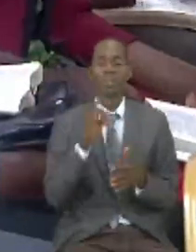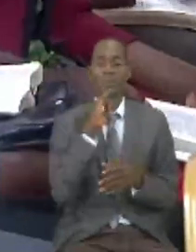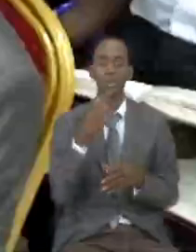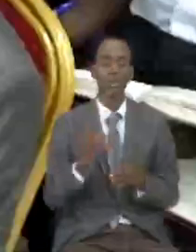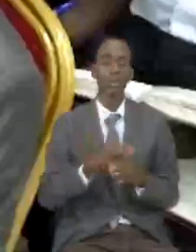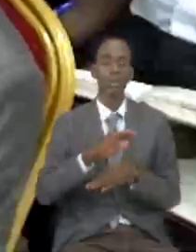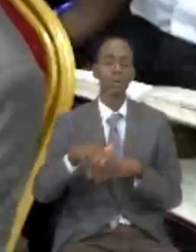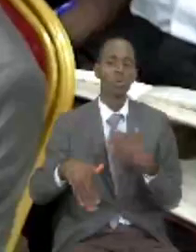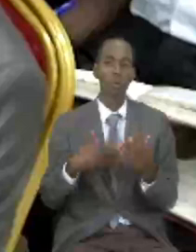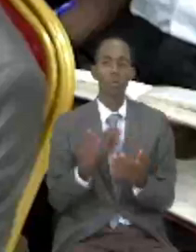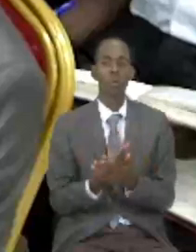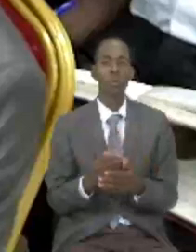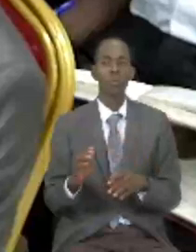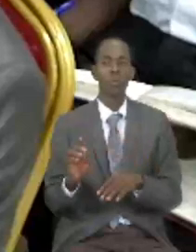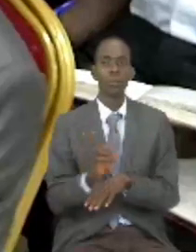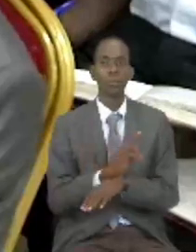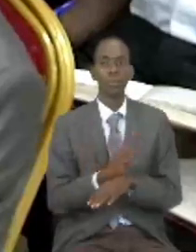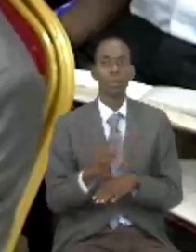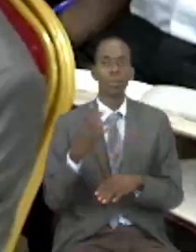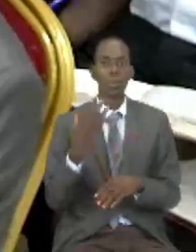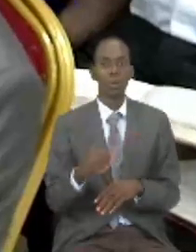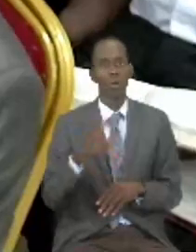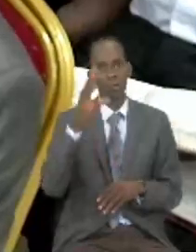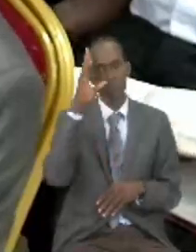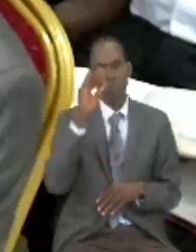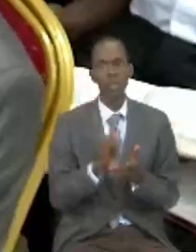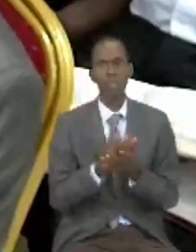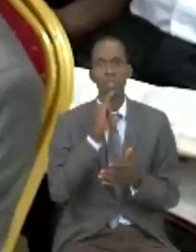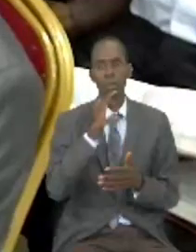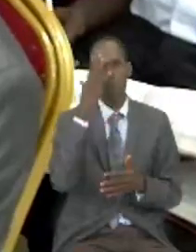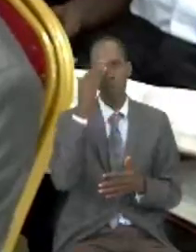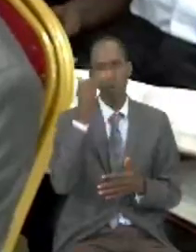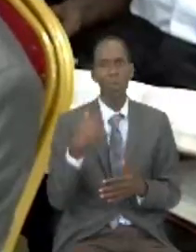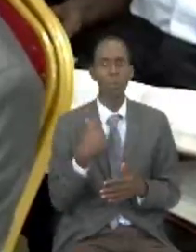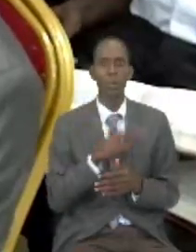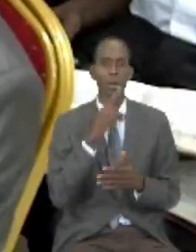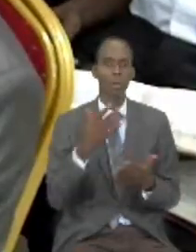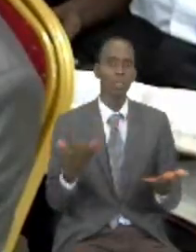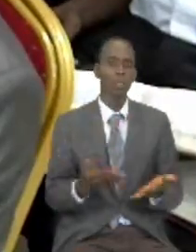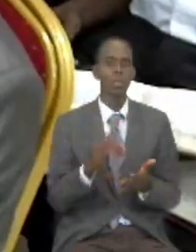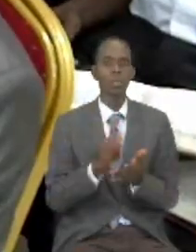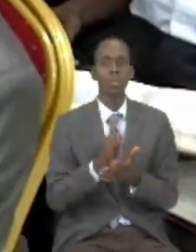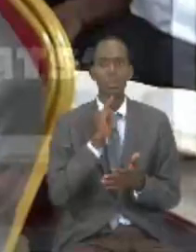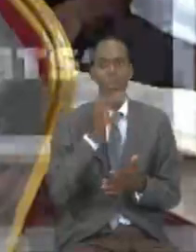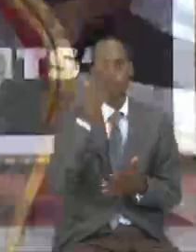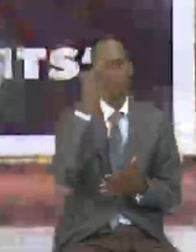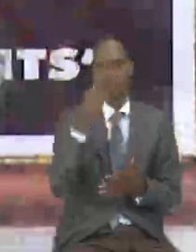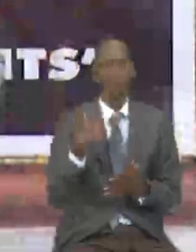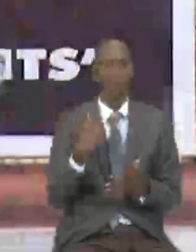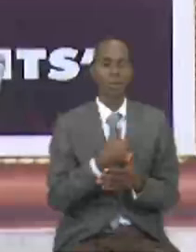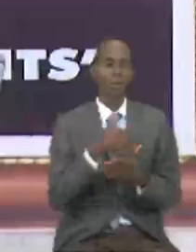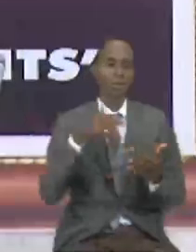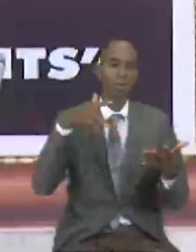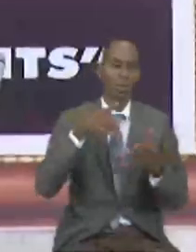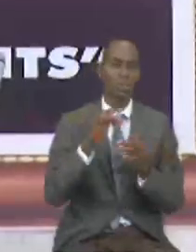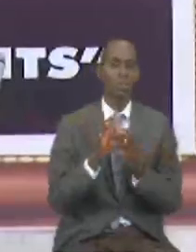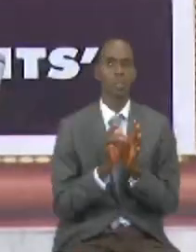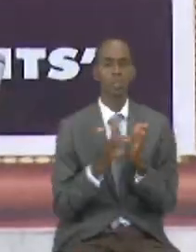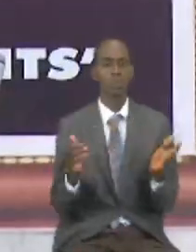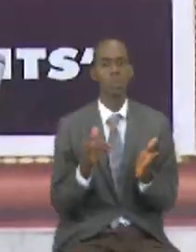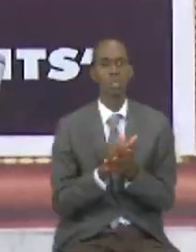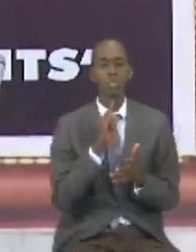commandements. C'est là ce que doit faire tout homme. C'est pourquoi nous sommes ici, c'est pourquoi on étudie la Bible, c'est